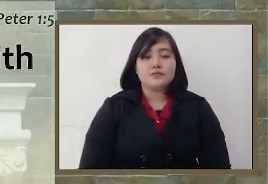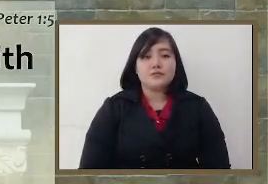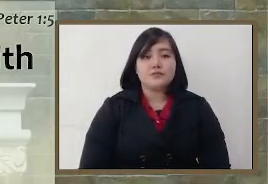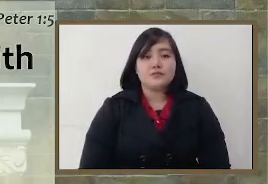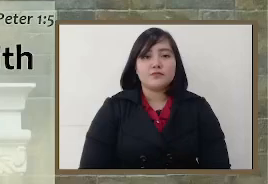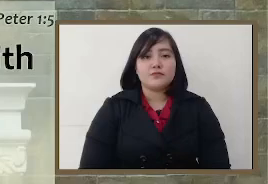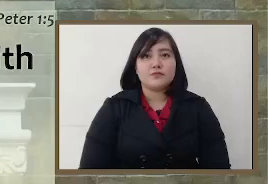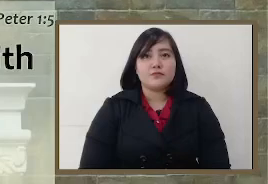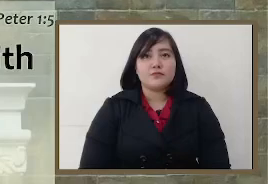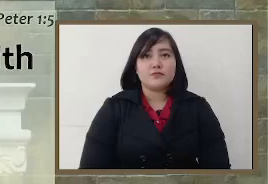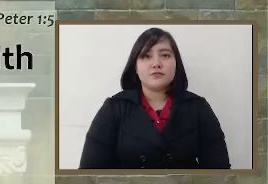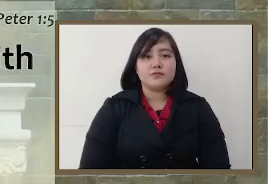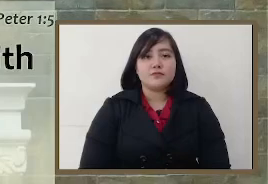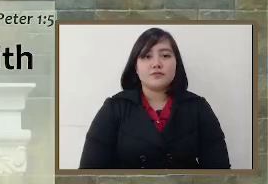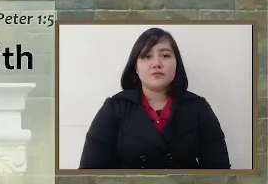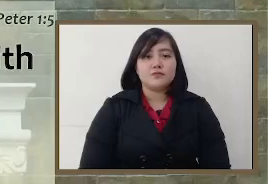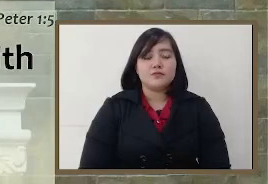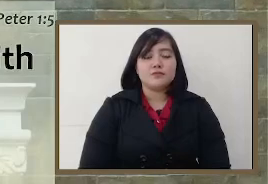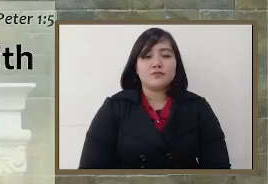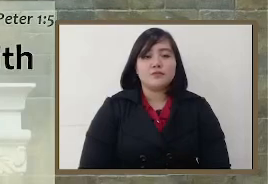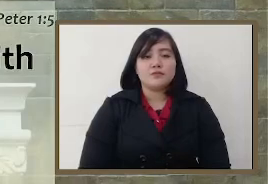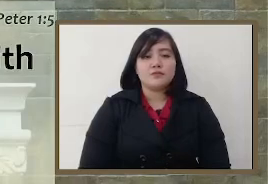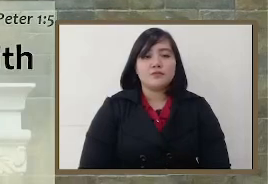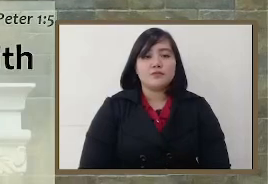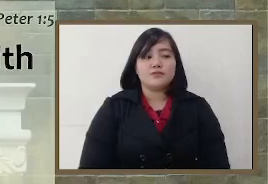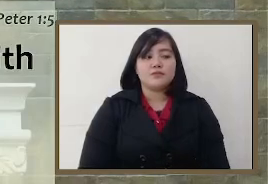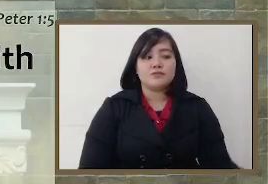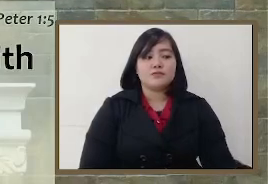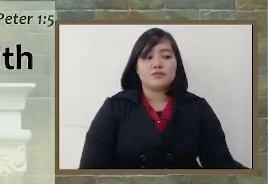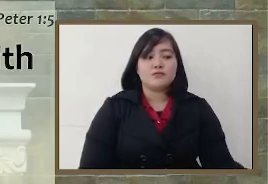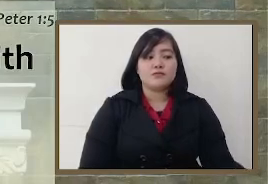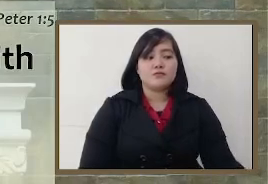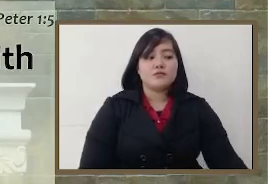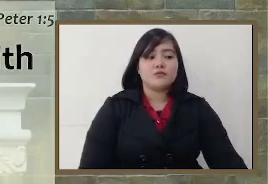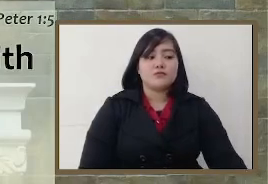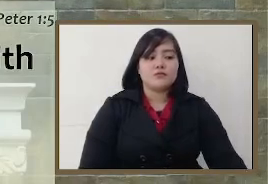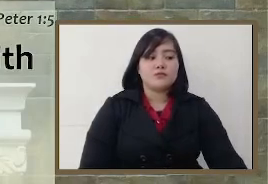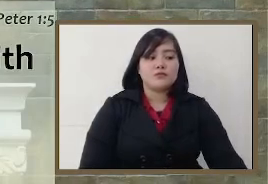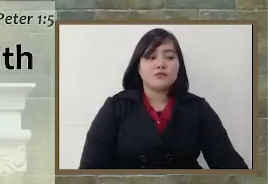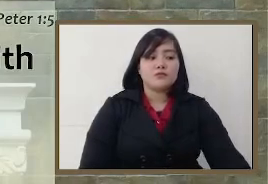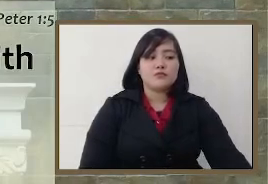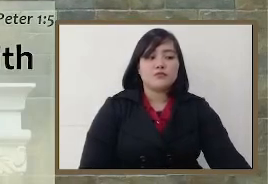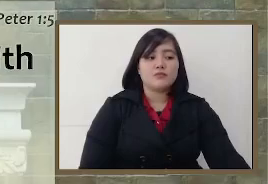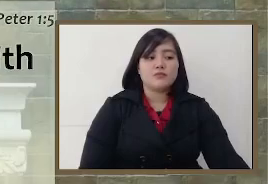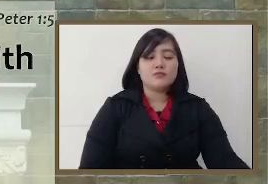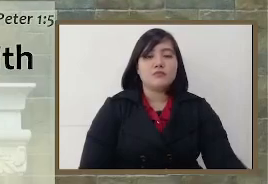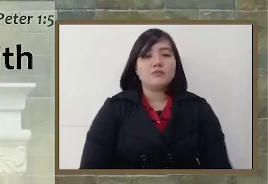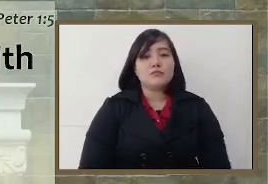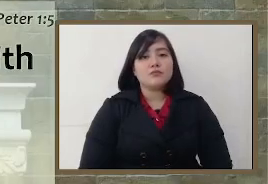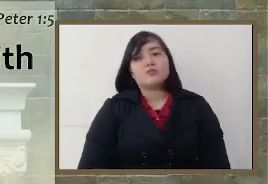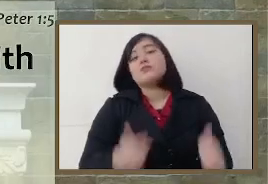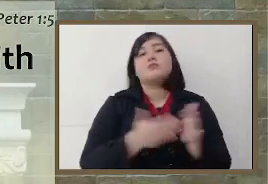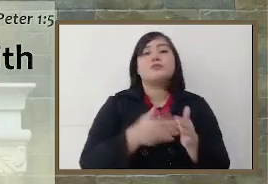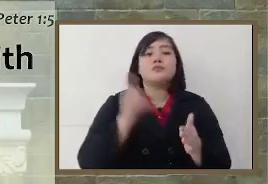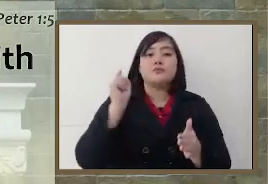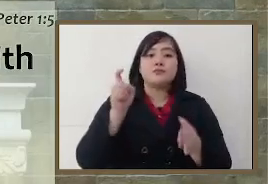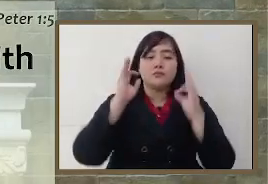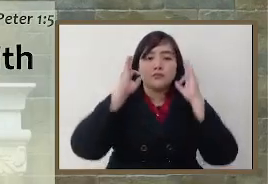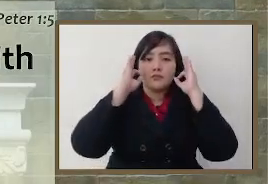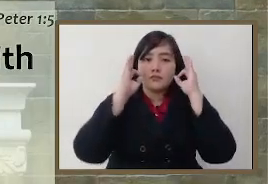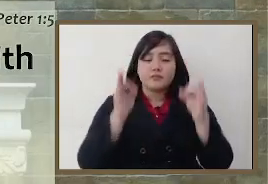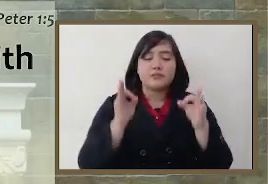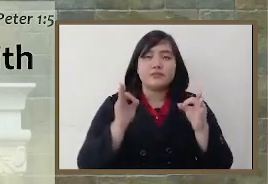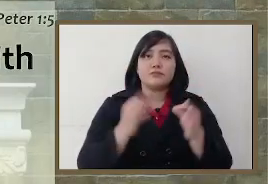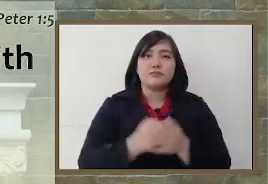Mamaya, lalo pang liliwanag po yan, mga kapatid. Sundan nyo lamang po ako. Now, una sa lahat, you have to focus, mga kapatid. You have to believe